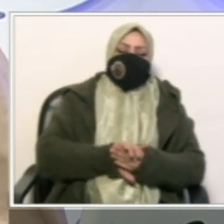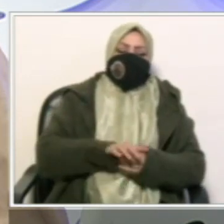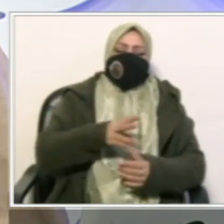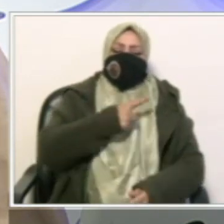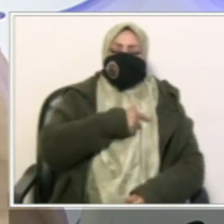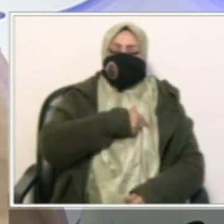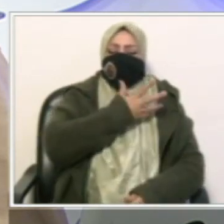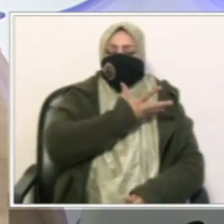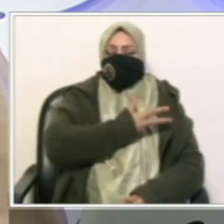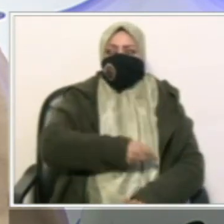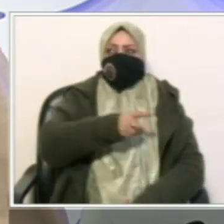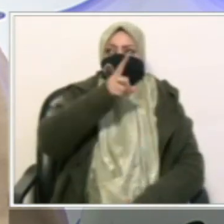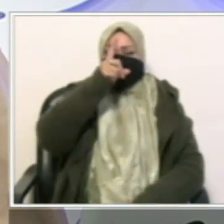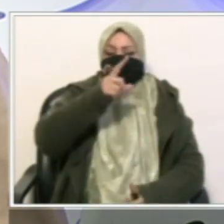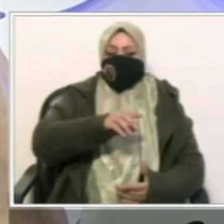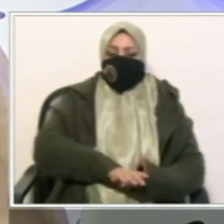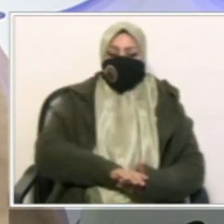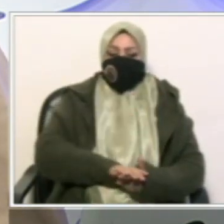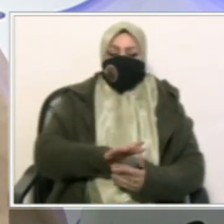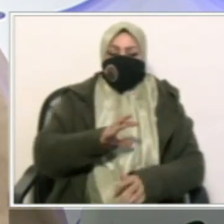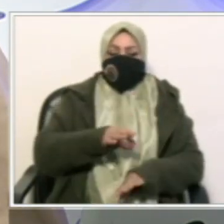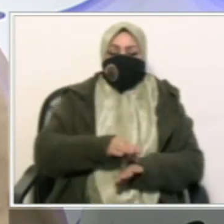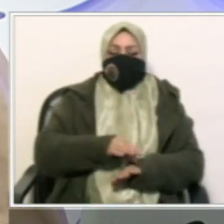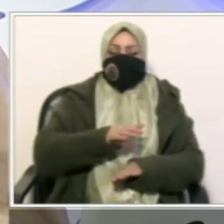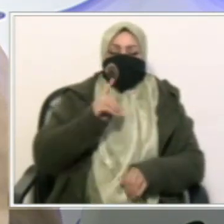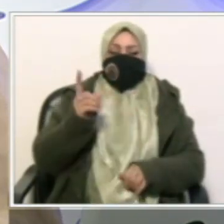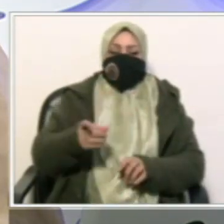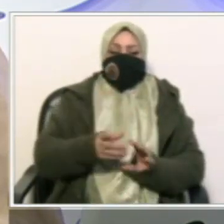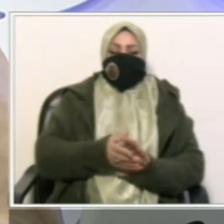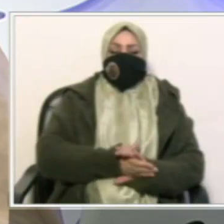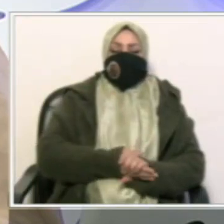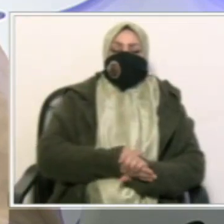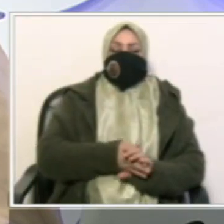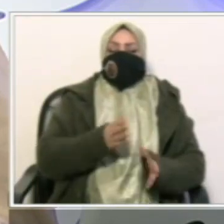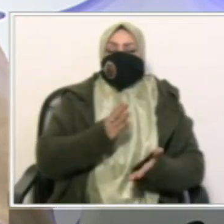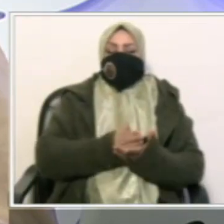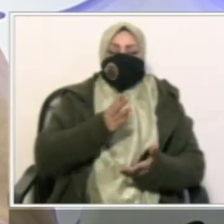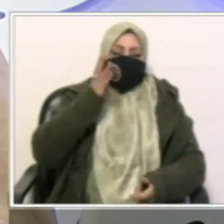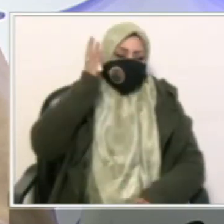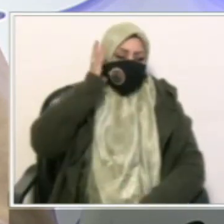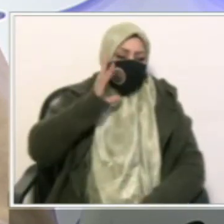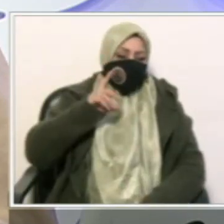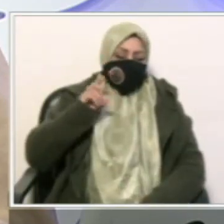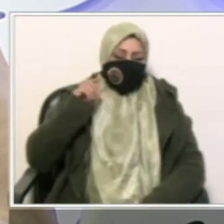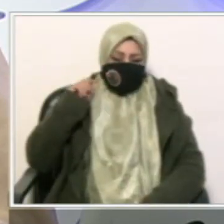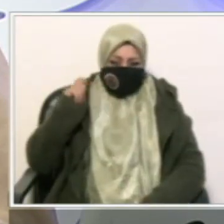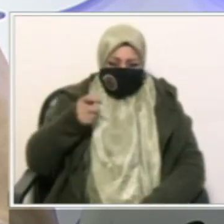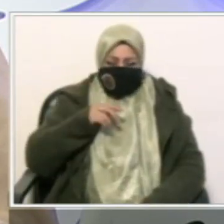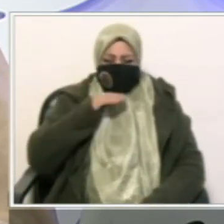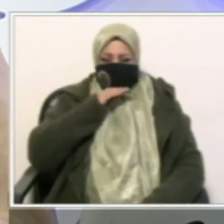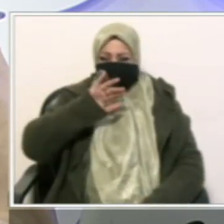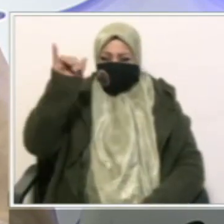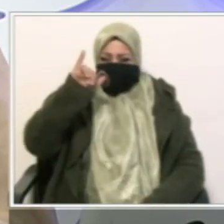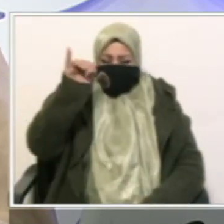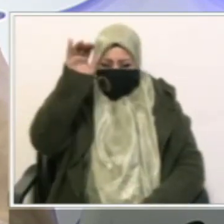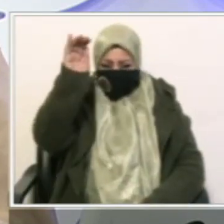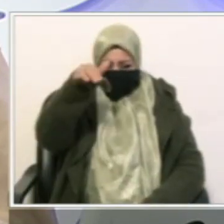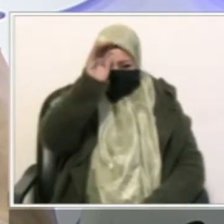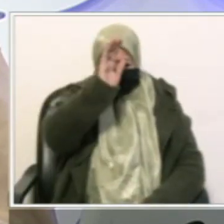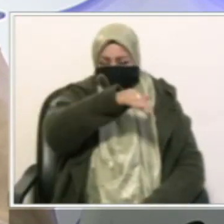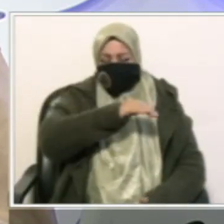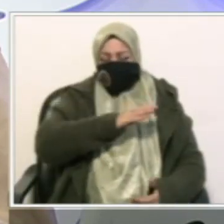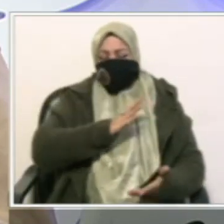فإذا قطع الصلاة من أجل إنقاذ الأنفس ومن أجل إنقاذ